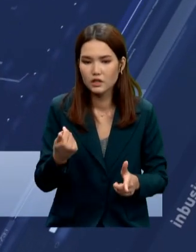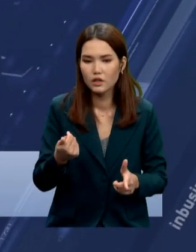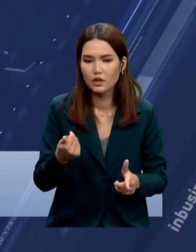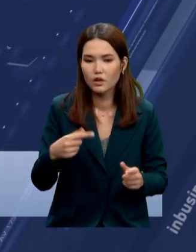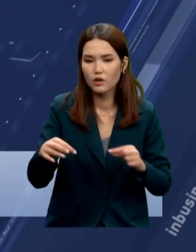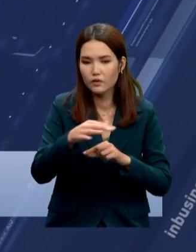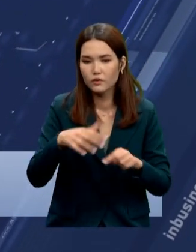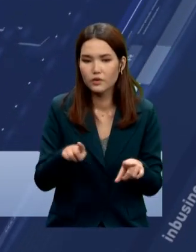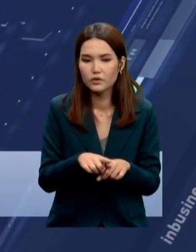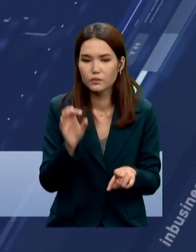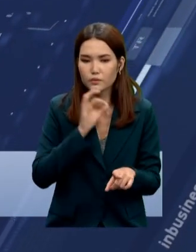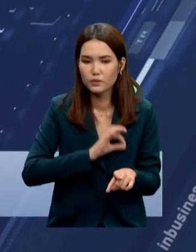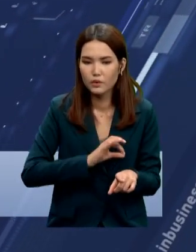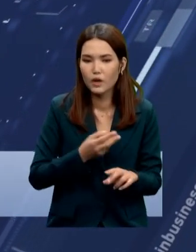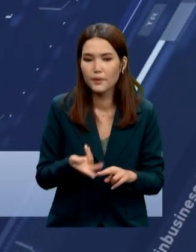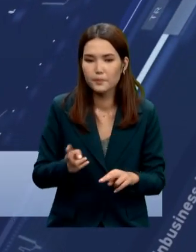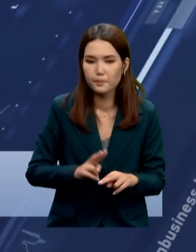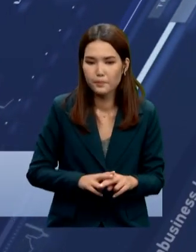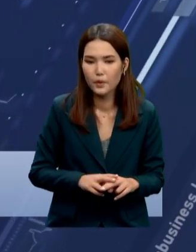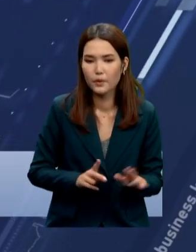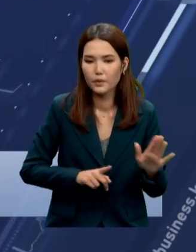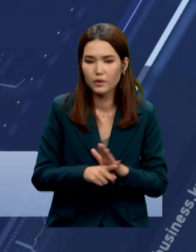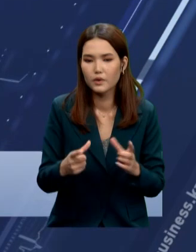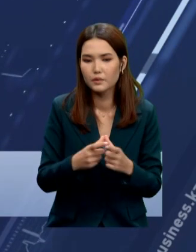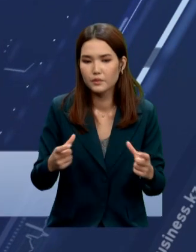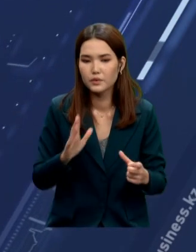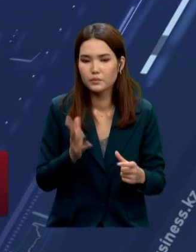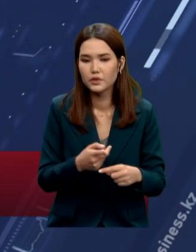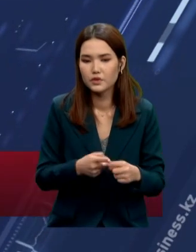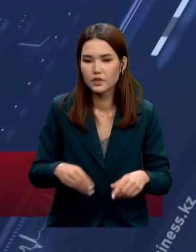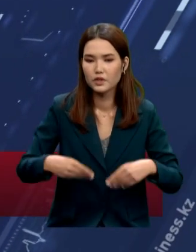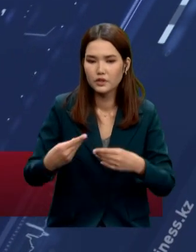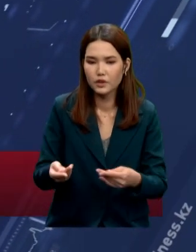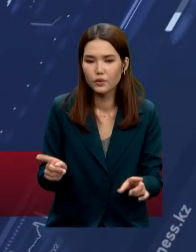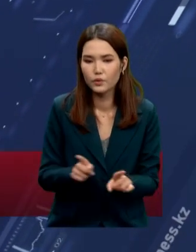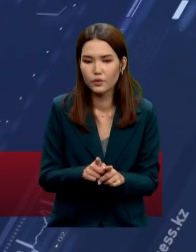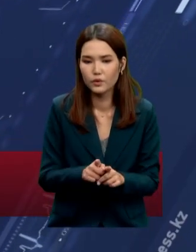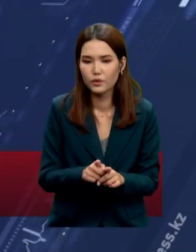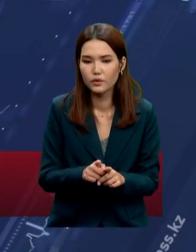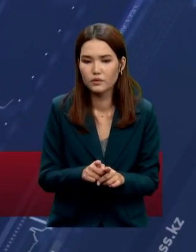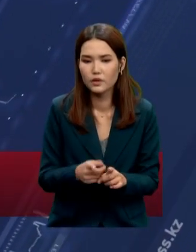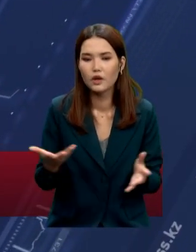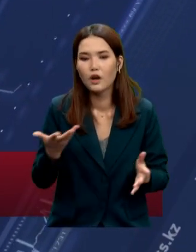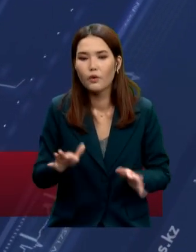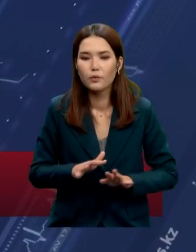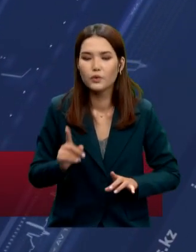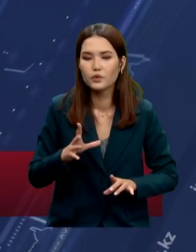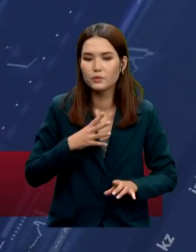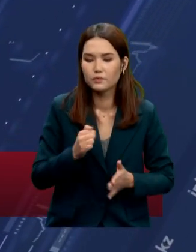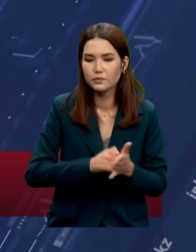или в Европу, или еще куда-нибудь. Поэтому там билеты будут, мы планируем, гораздо дешевле, потому что это лоукостеры. Это когда планируется? С какого